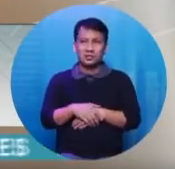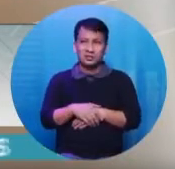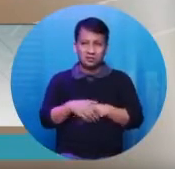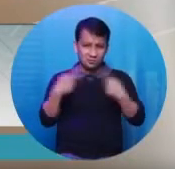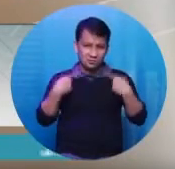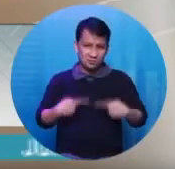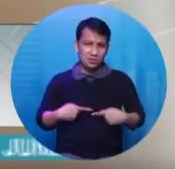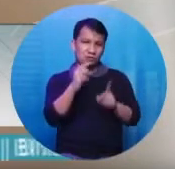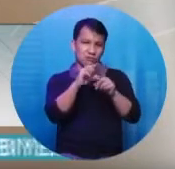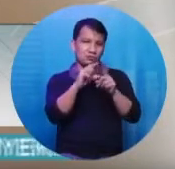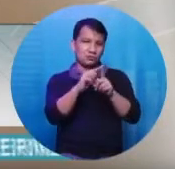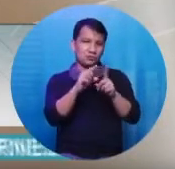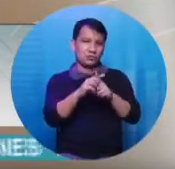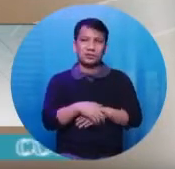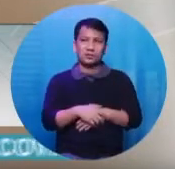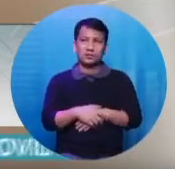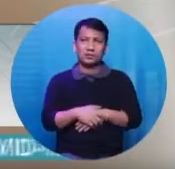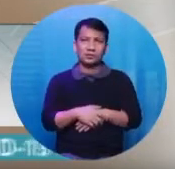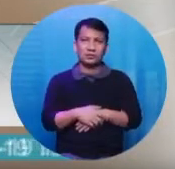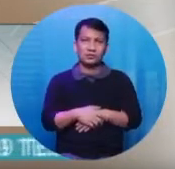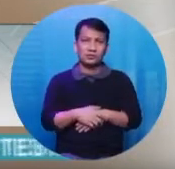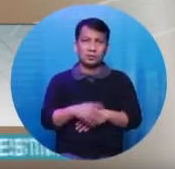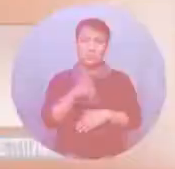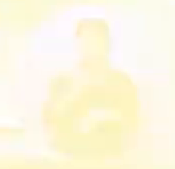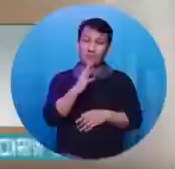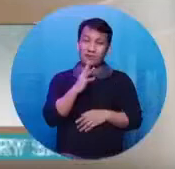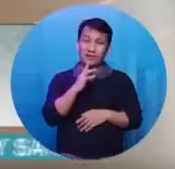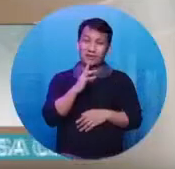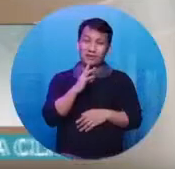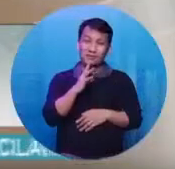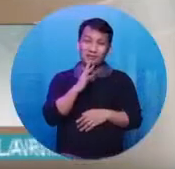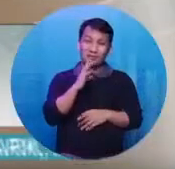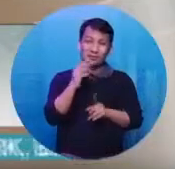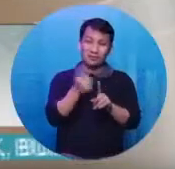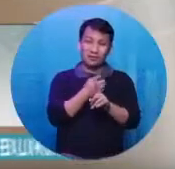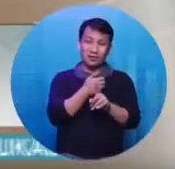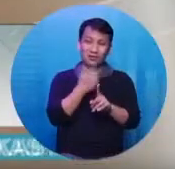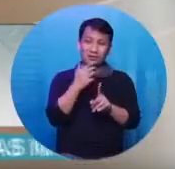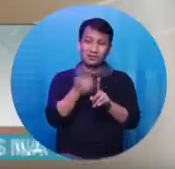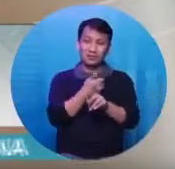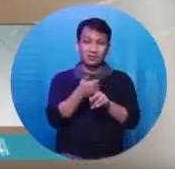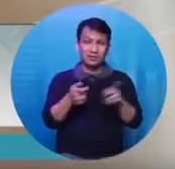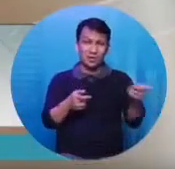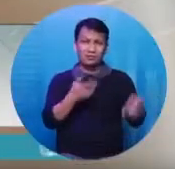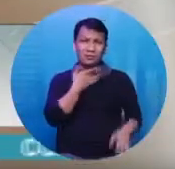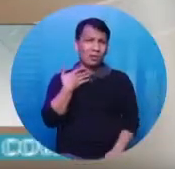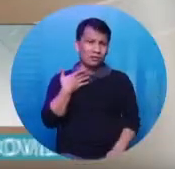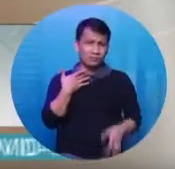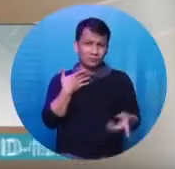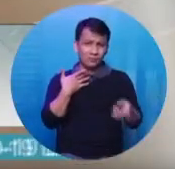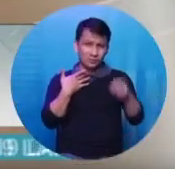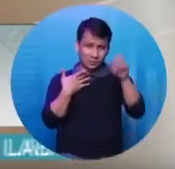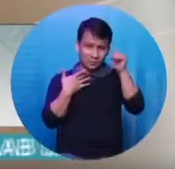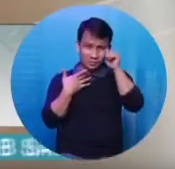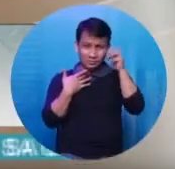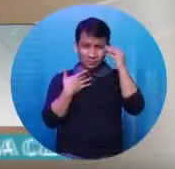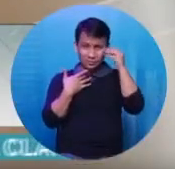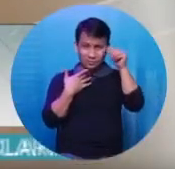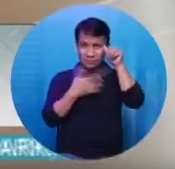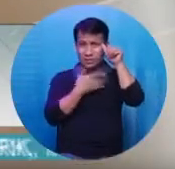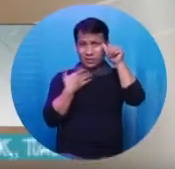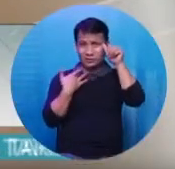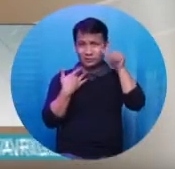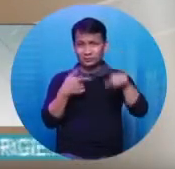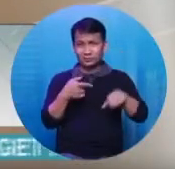Sa salita lang po. Oh, that's verbal abuse. Ano to? Manyak? Ay, sorry. Ano to? Itong lalaki